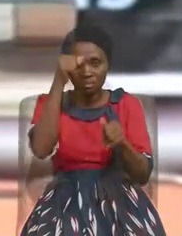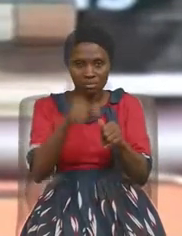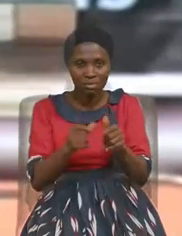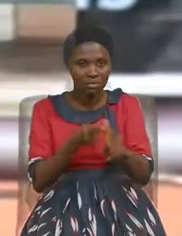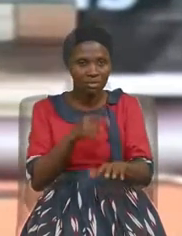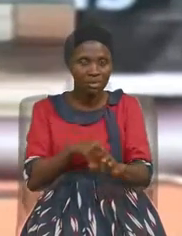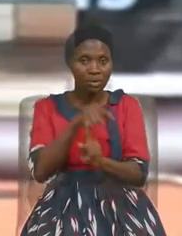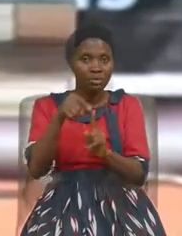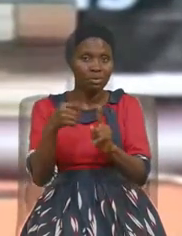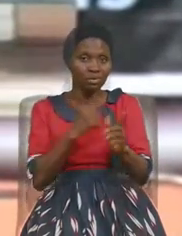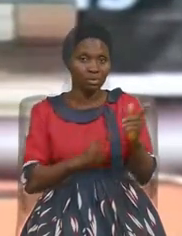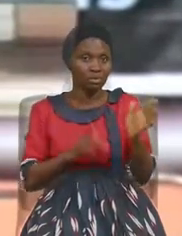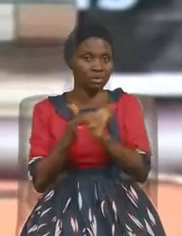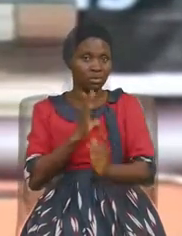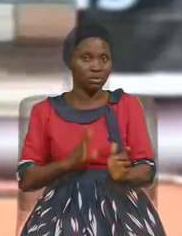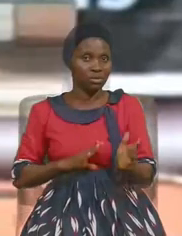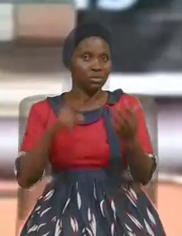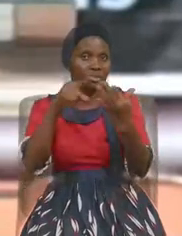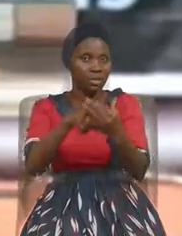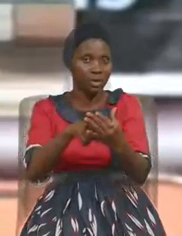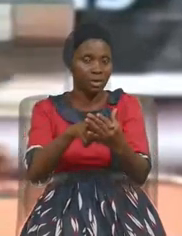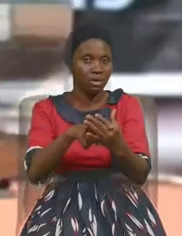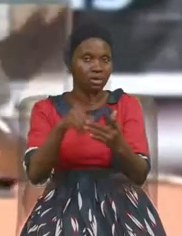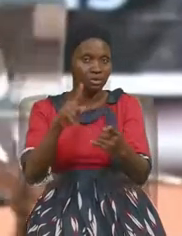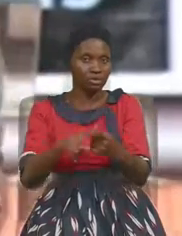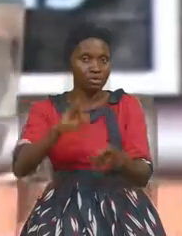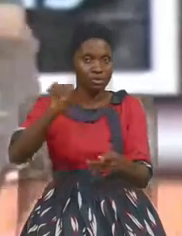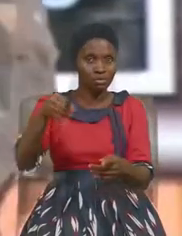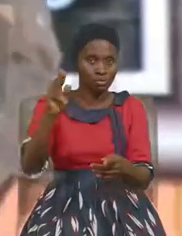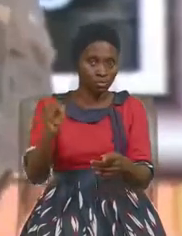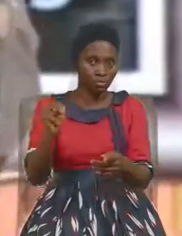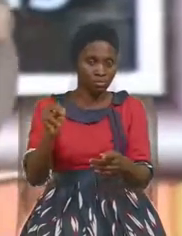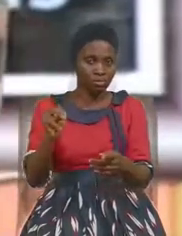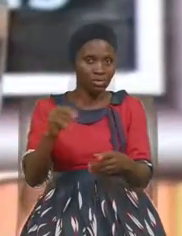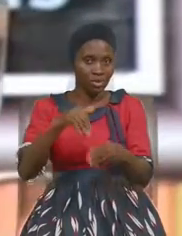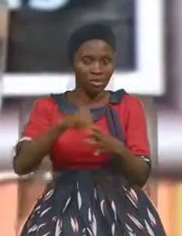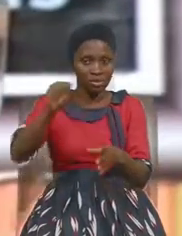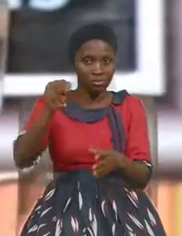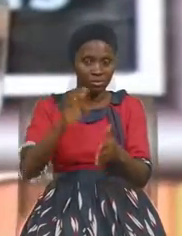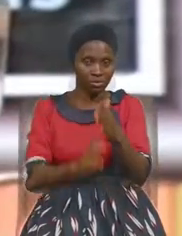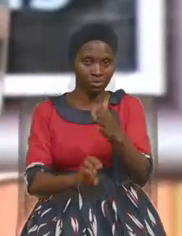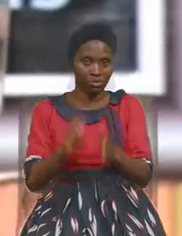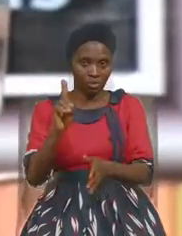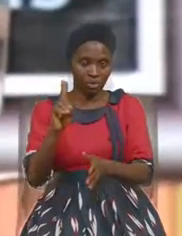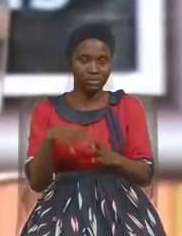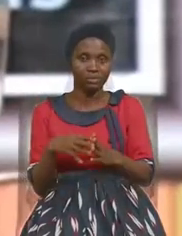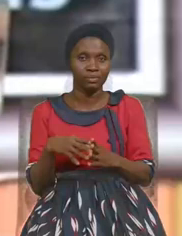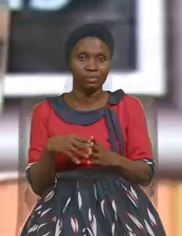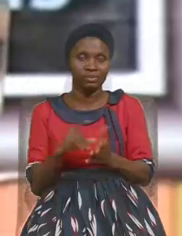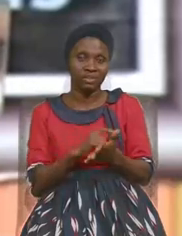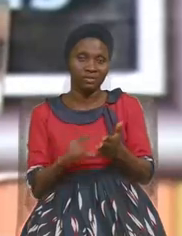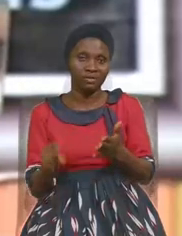quand le Seigneur Jésus-Christ est apparu à Jean, en Jean chapitre 1, verset